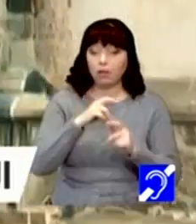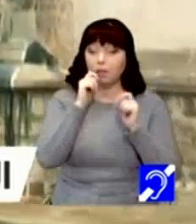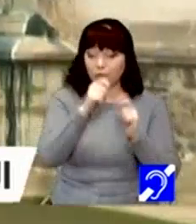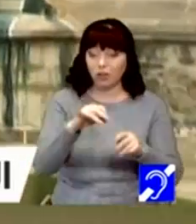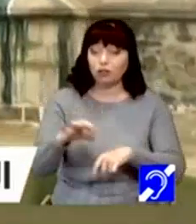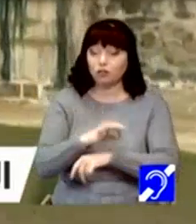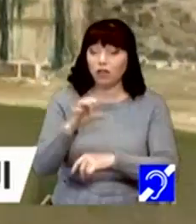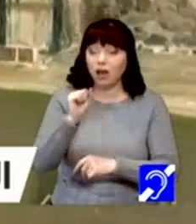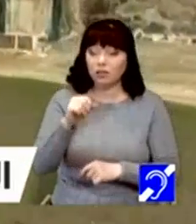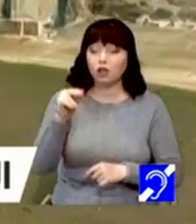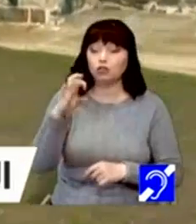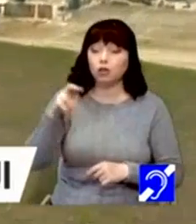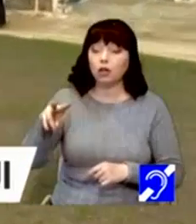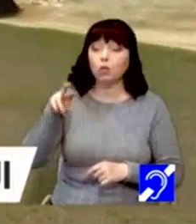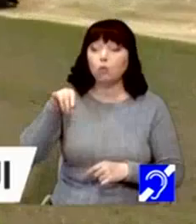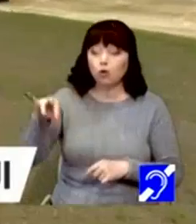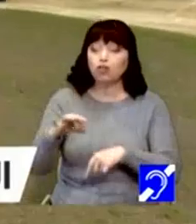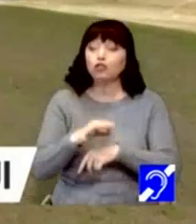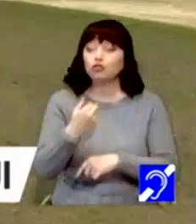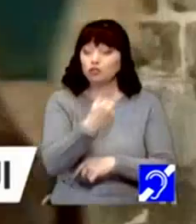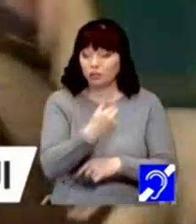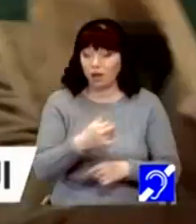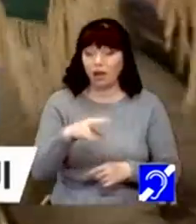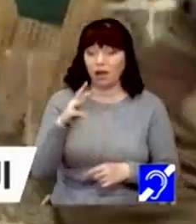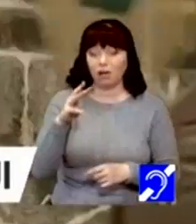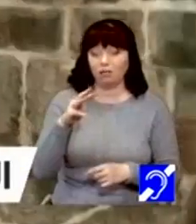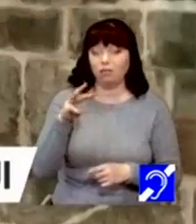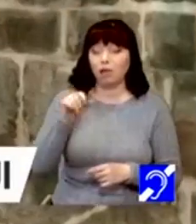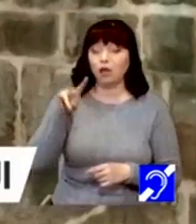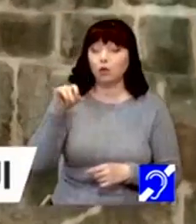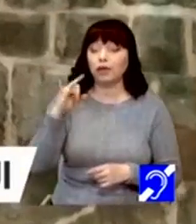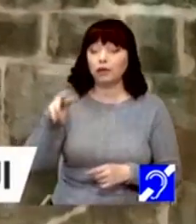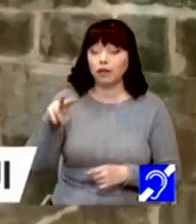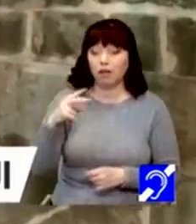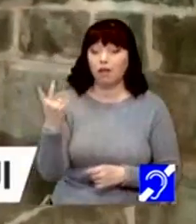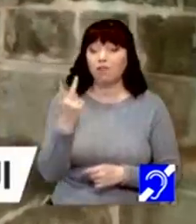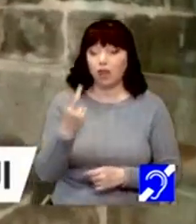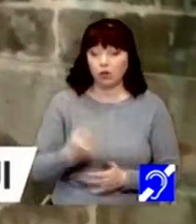soției lui Alexandru cel Bun de către soția împăratului Bizantin Manuel al doilea